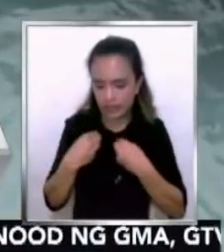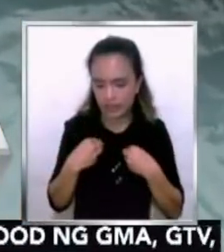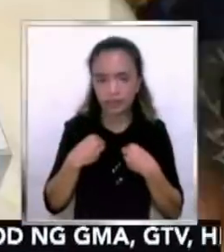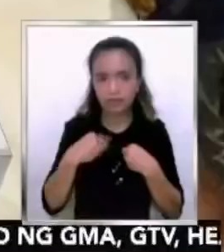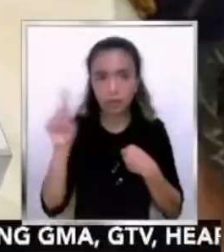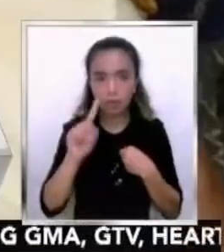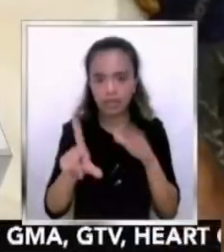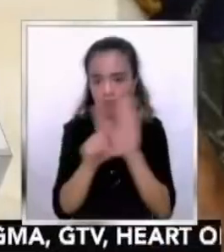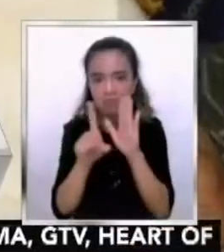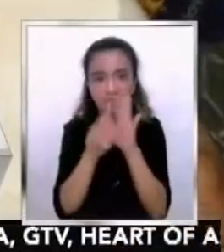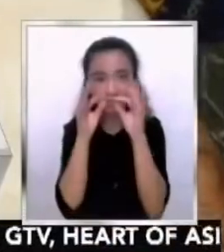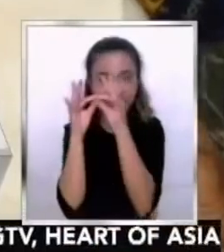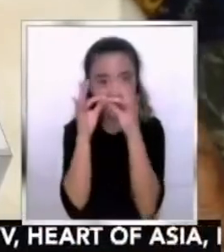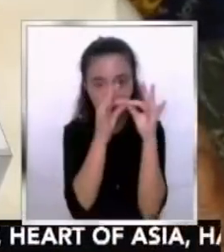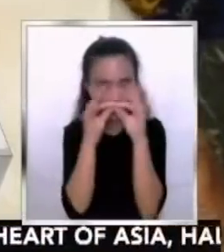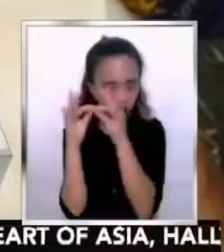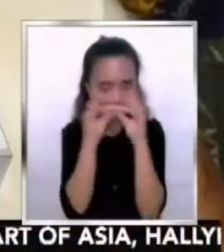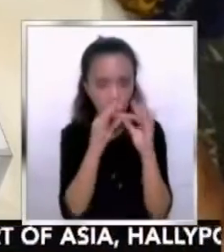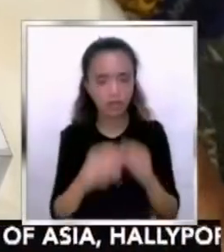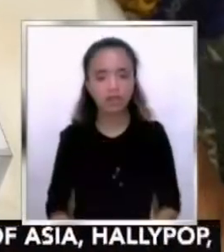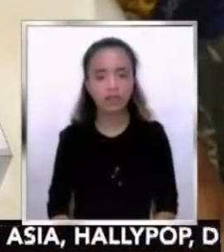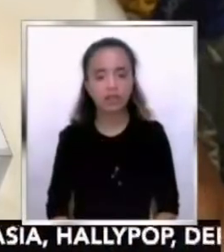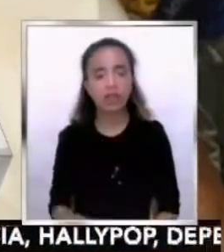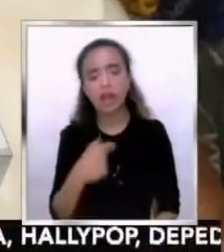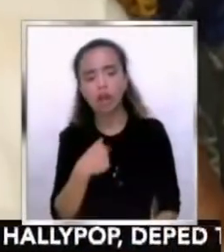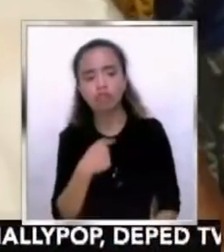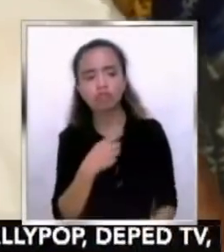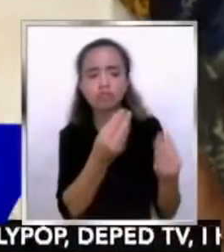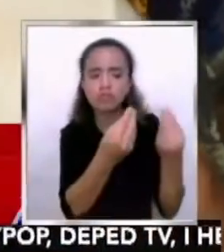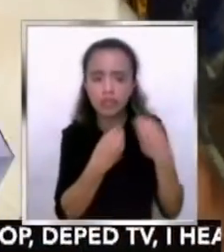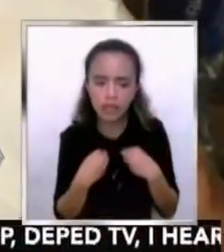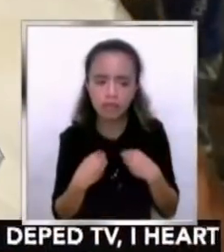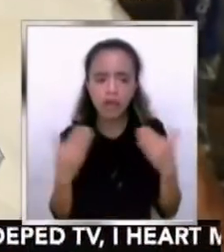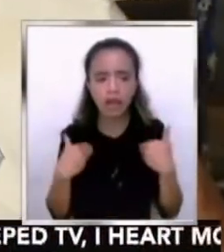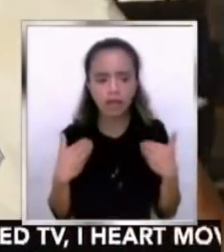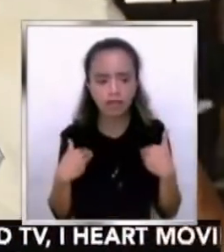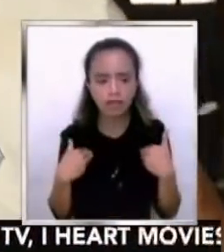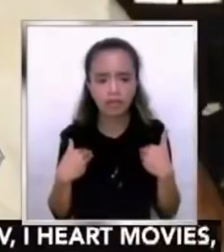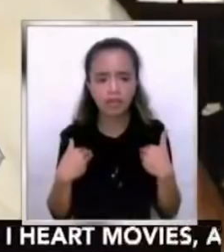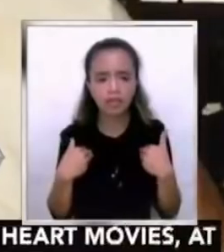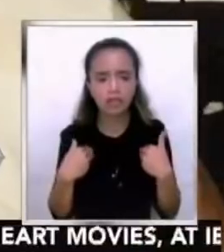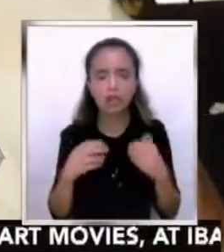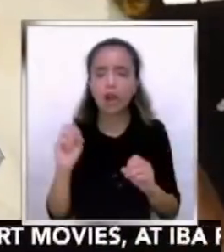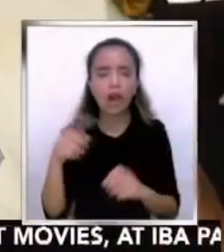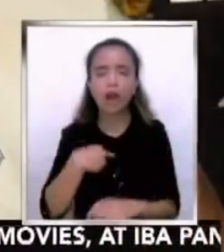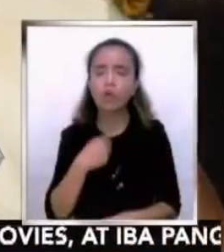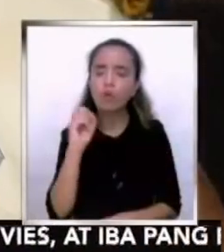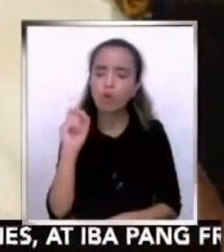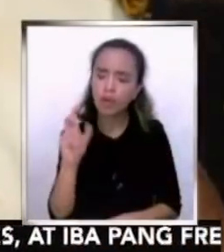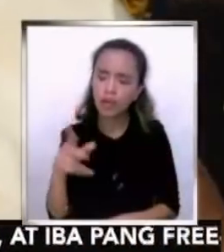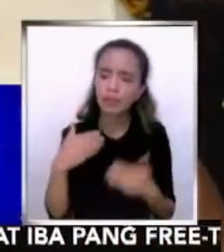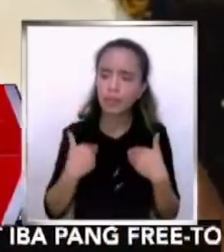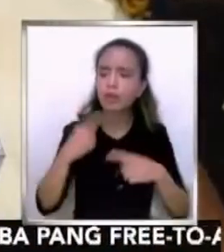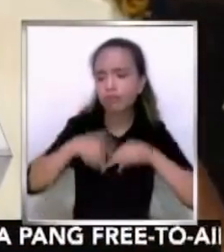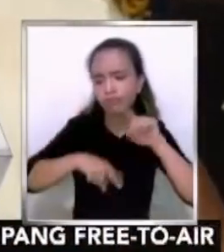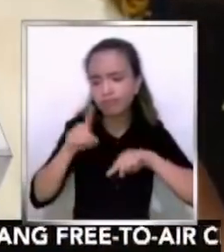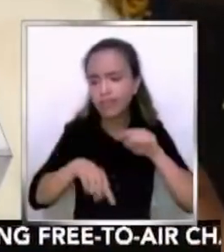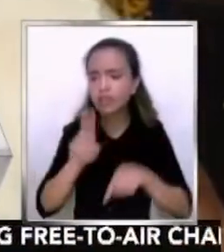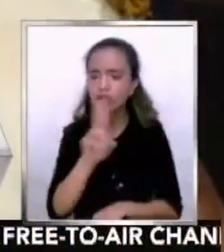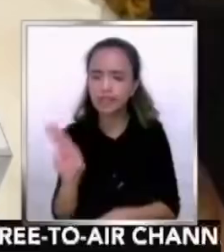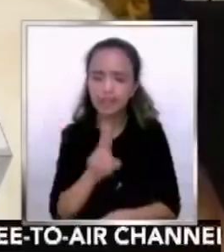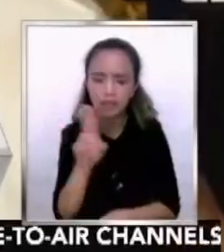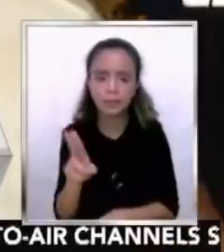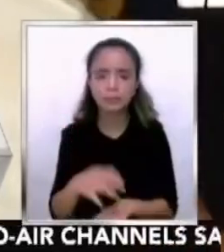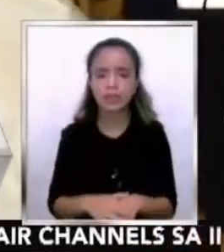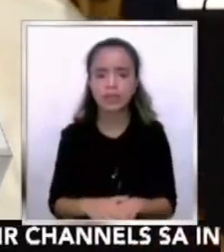droga. Inalok niya po ako kung meron daw ako maibibigay siya. Sige, meron kasi may kaibigan ako nagaganyan. Ikaw na lang bahala sa